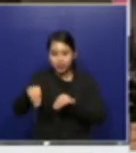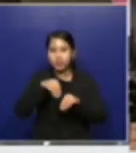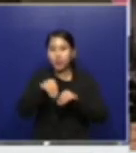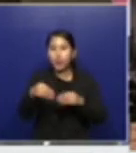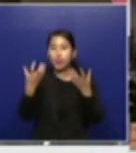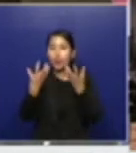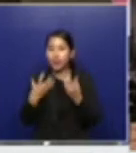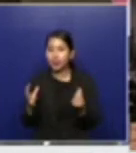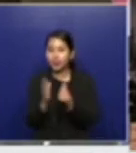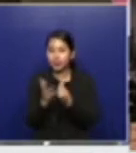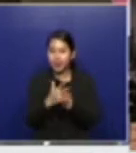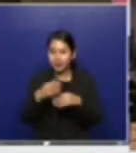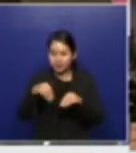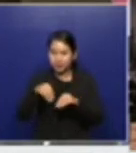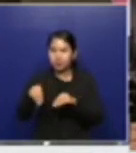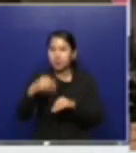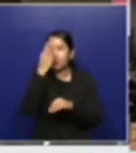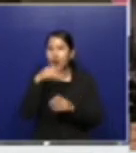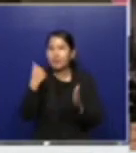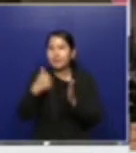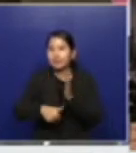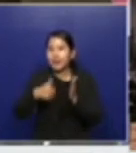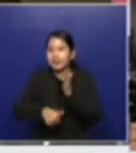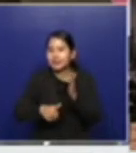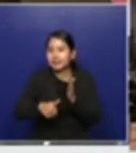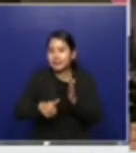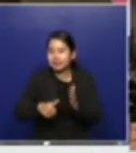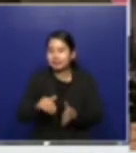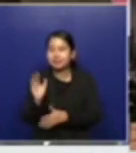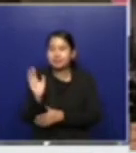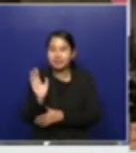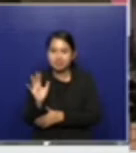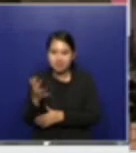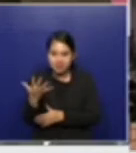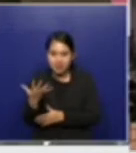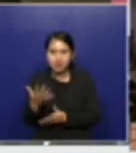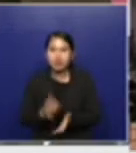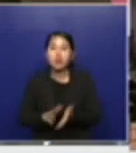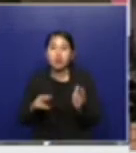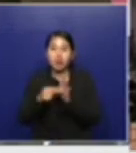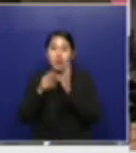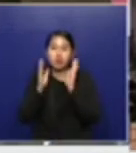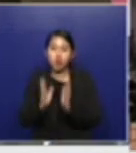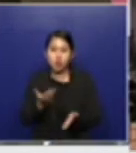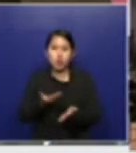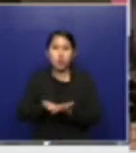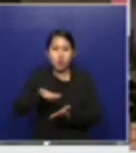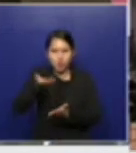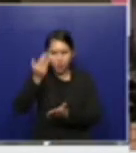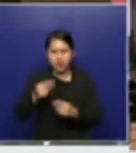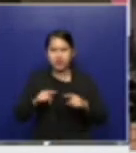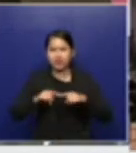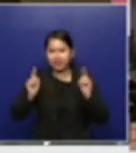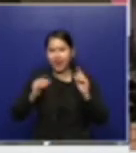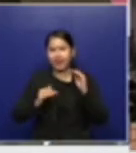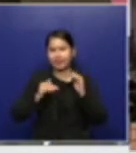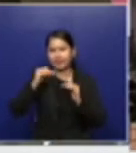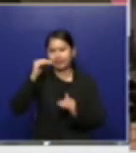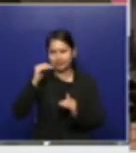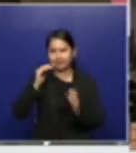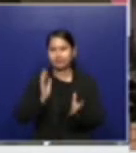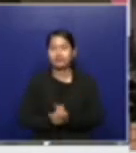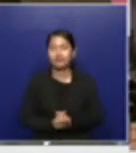ตะไคร้เพื่อเลี่ยงภาษีนี่คือความเป็นคนรวยที่มันมีความต่างกับคนจ